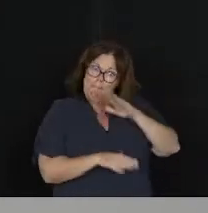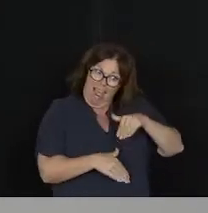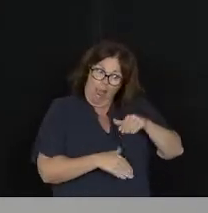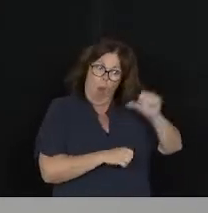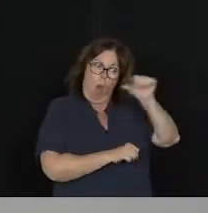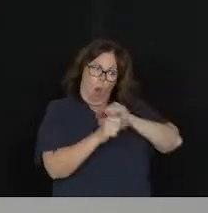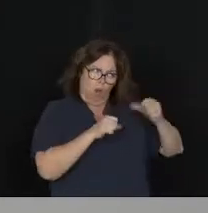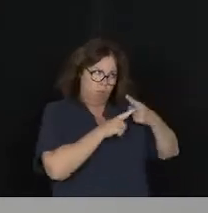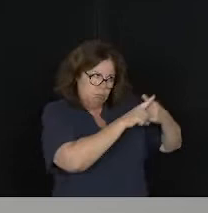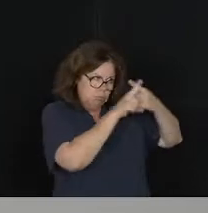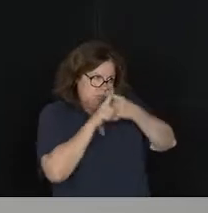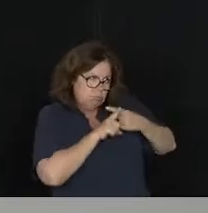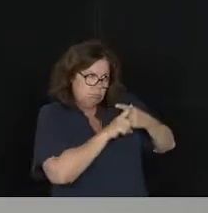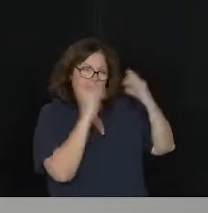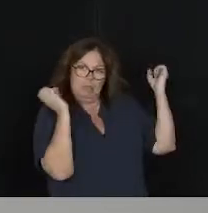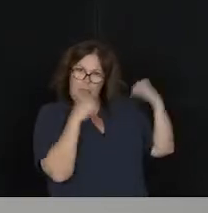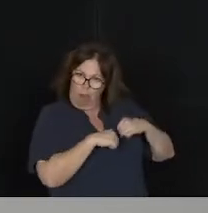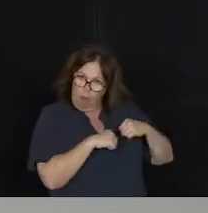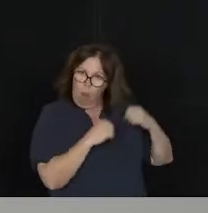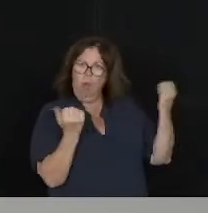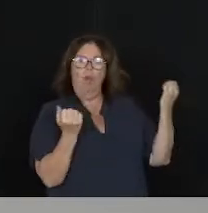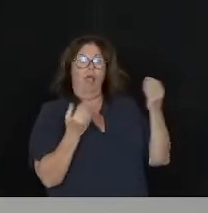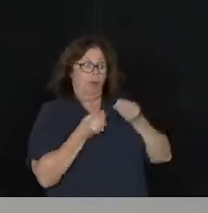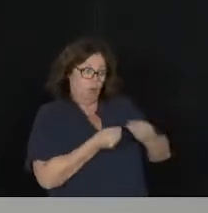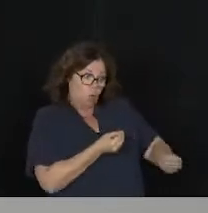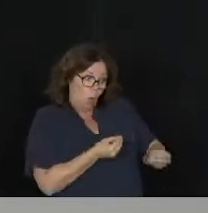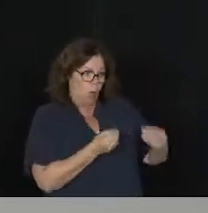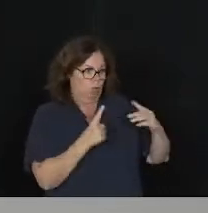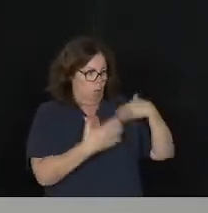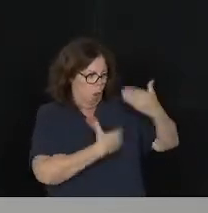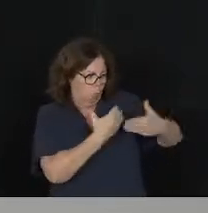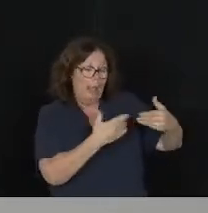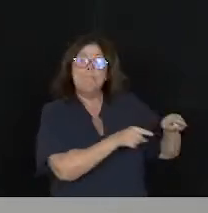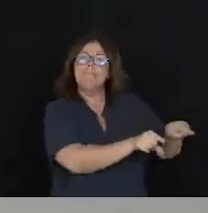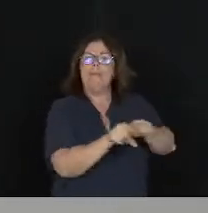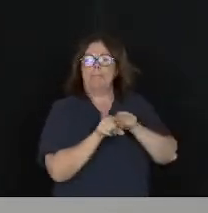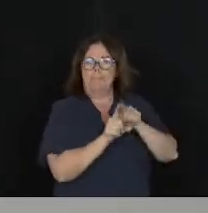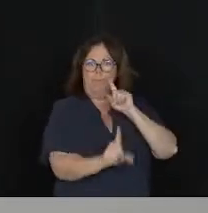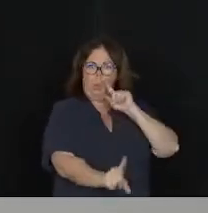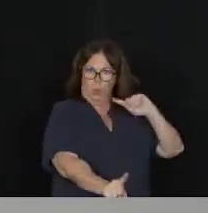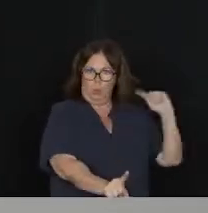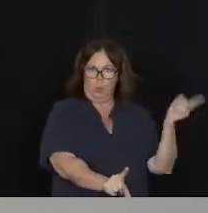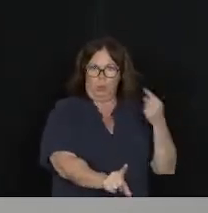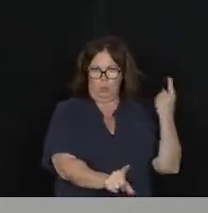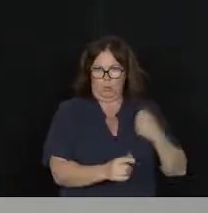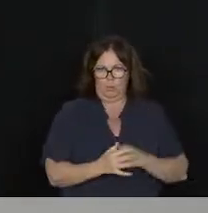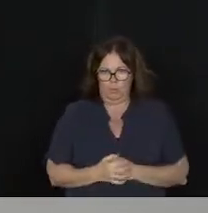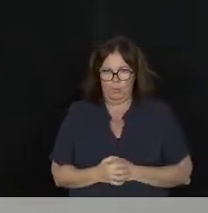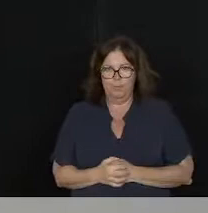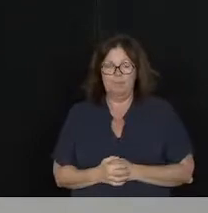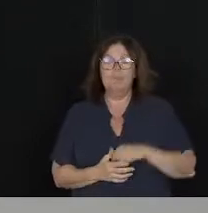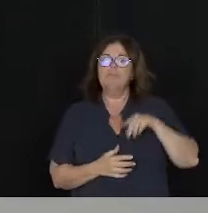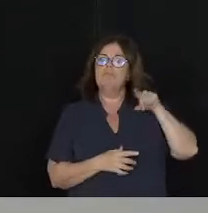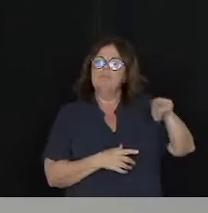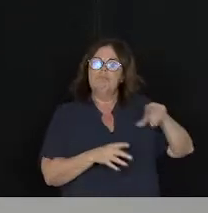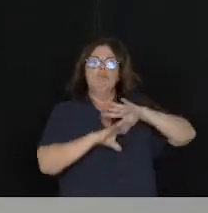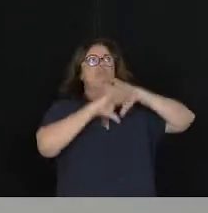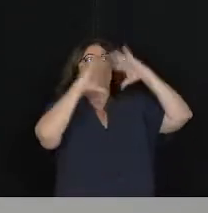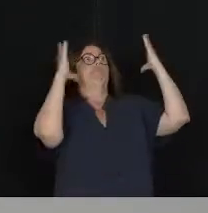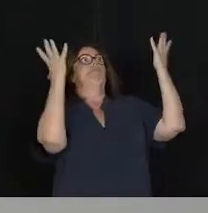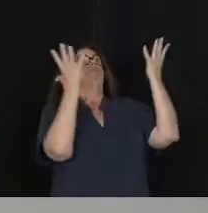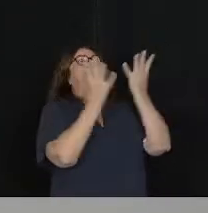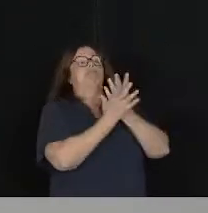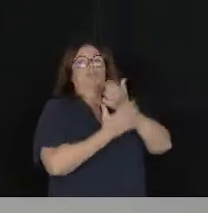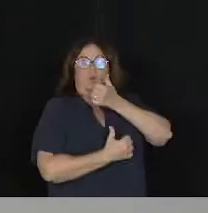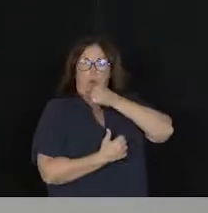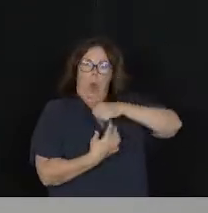partagé et qu'il rend accessible à tous les mêmes processus d'apprentissage. Bon. Ces contraintes énormes